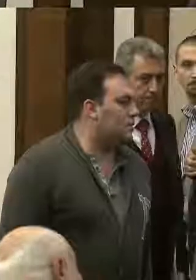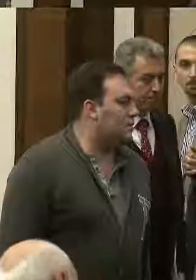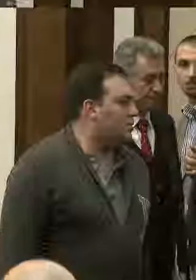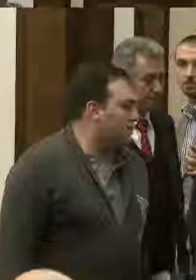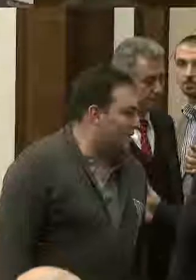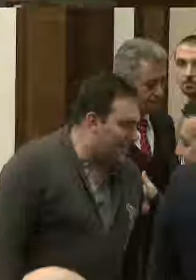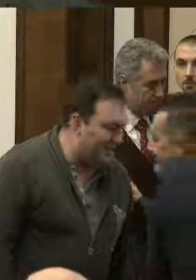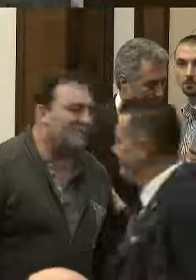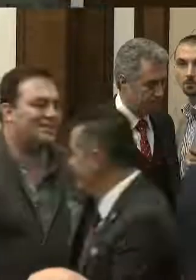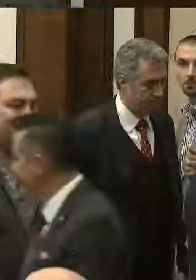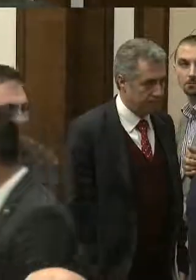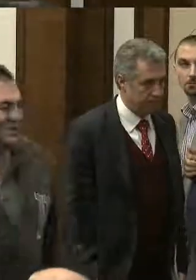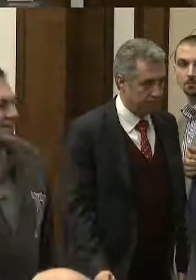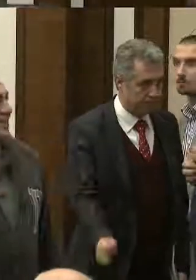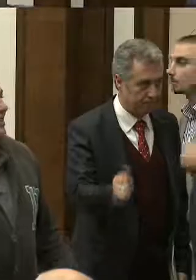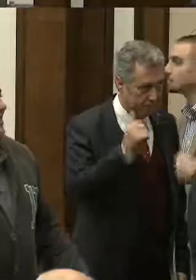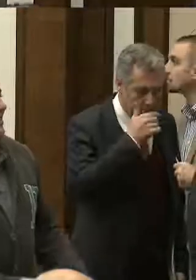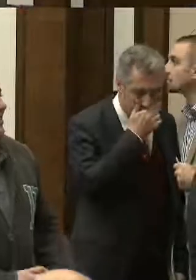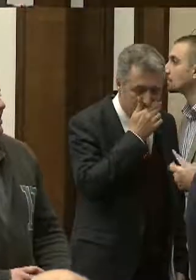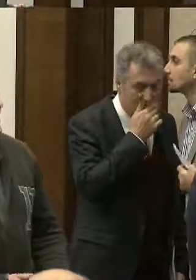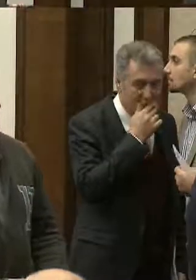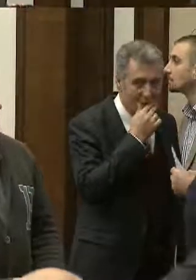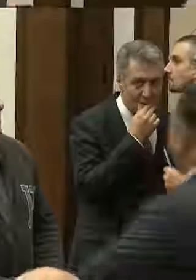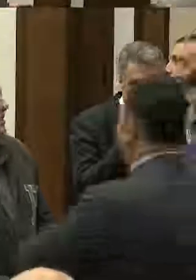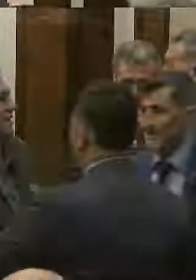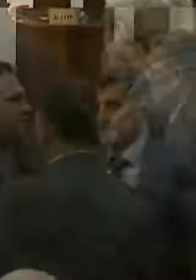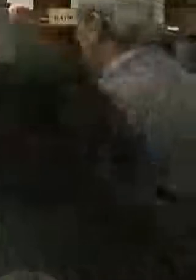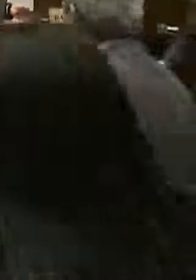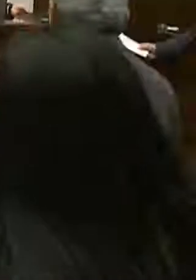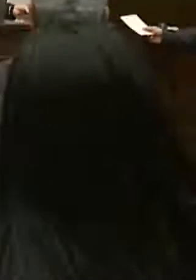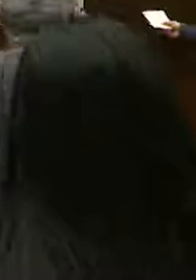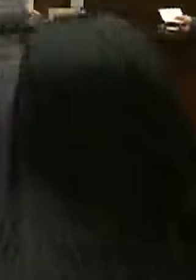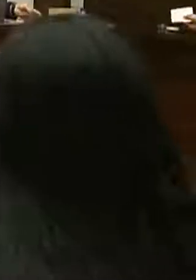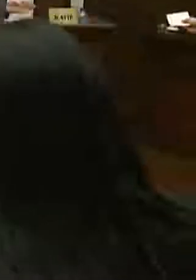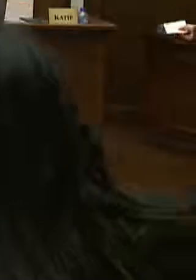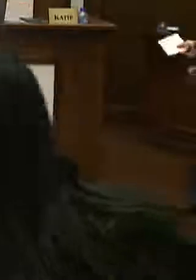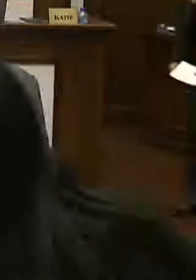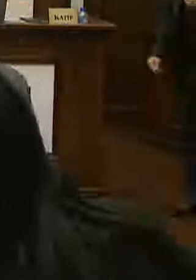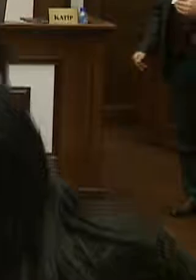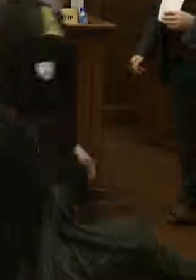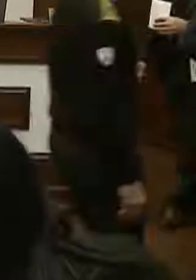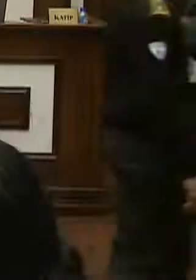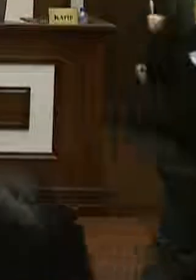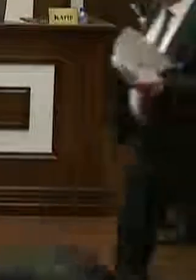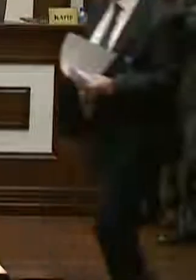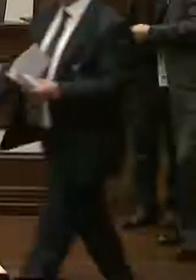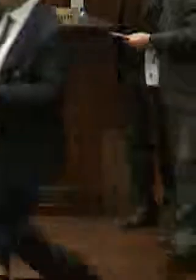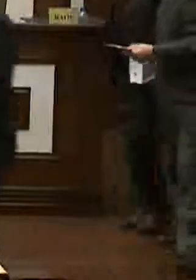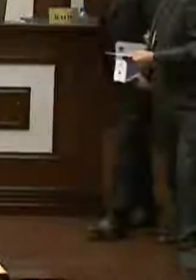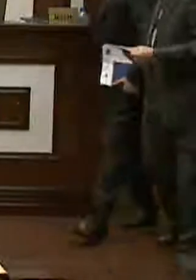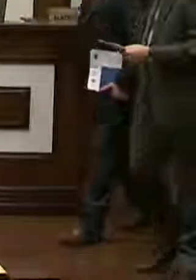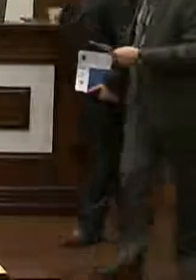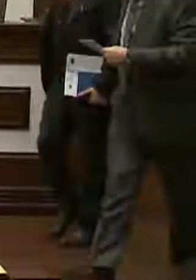Arkadaşlarımızı içeri davet edelim. Biraz geç kaldık. Programdan uzadım. Metsu'yu ise arkadaşlarımızı davet edelim.